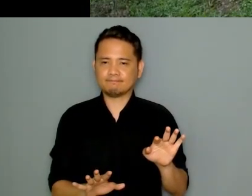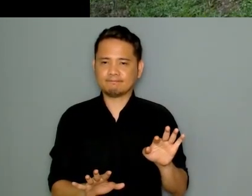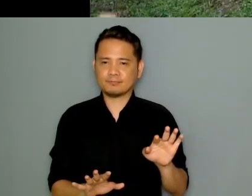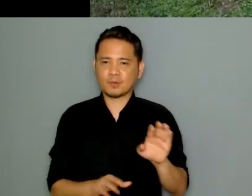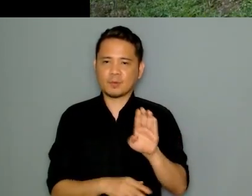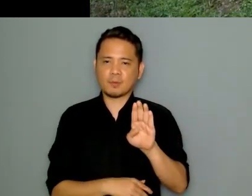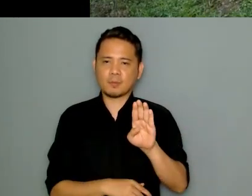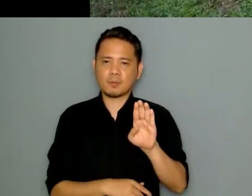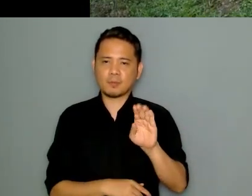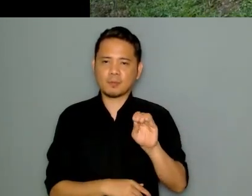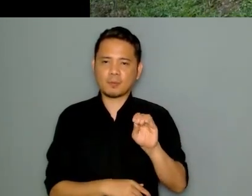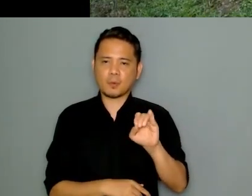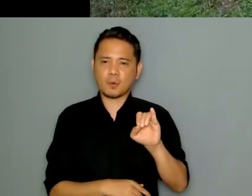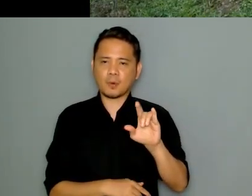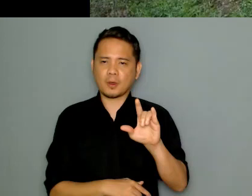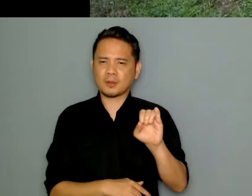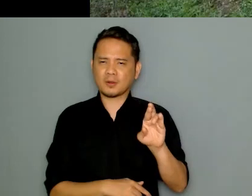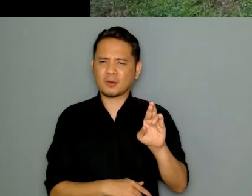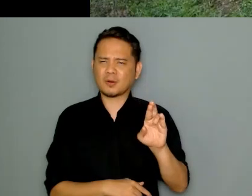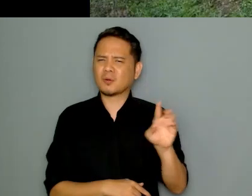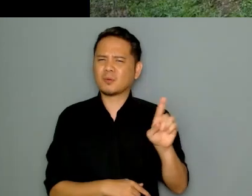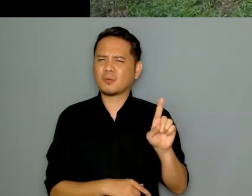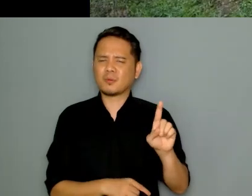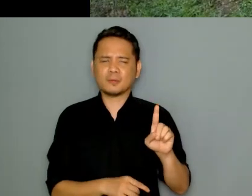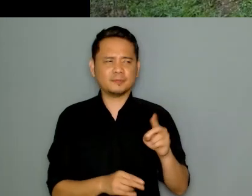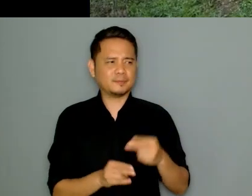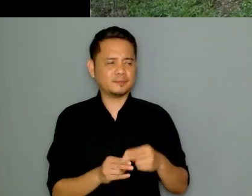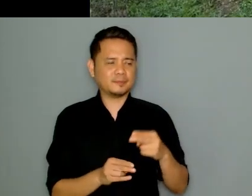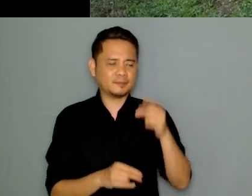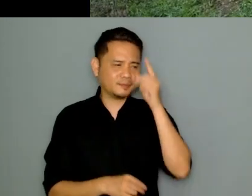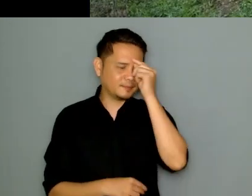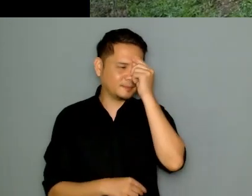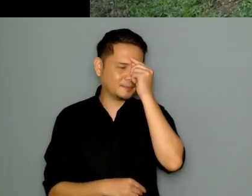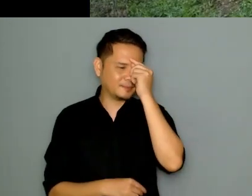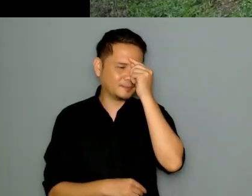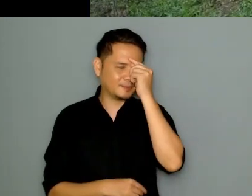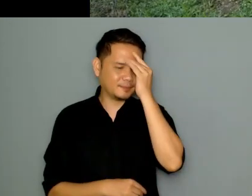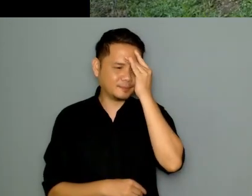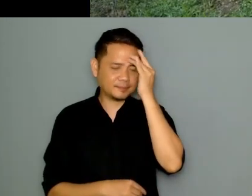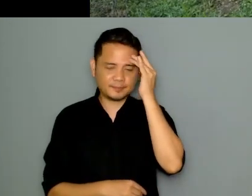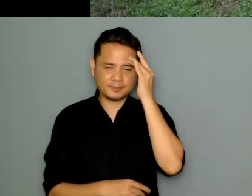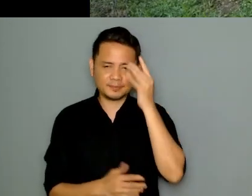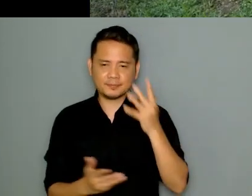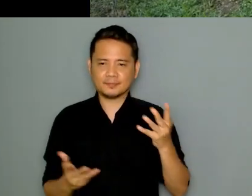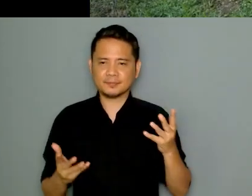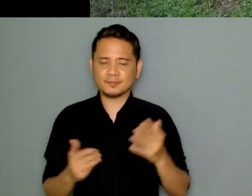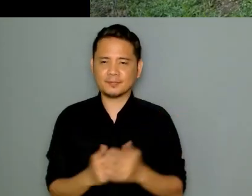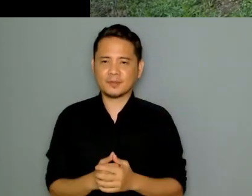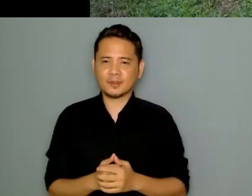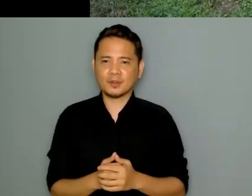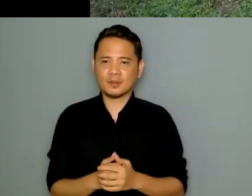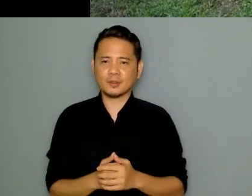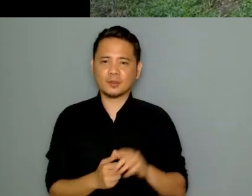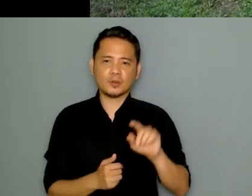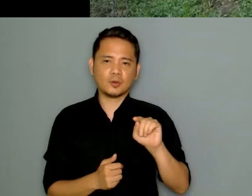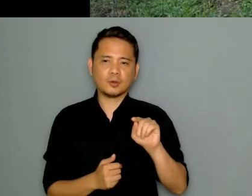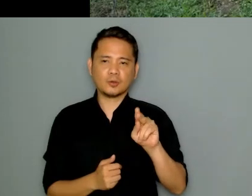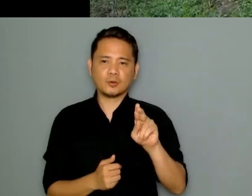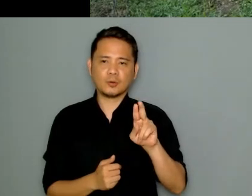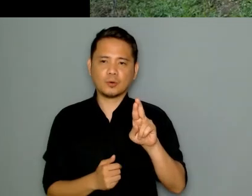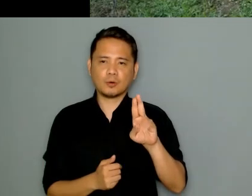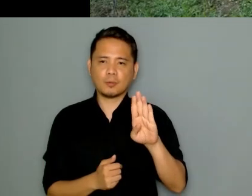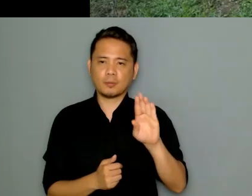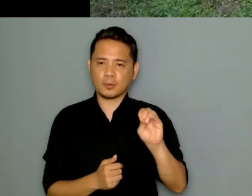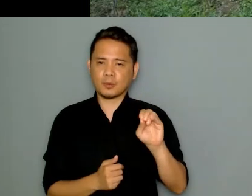boiler o yung ano bang tawag doon sa nakalimutan ko na, yung turbo, yan, sa